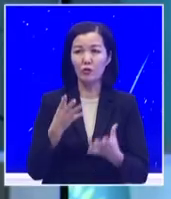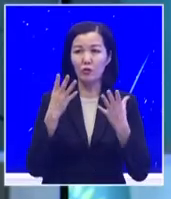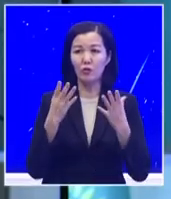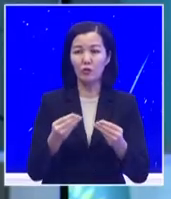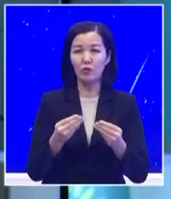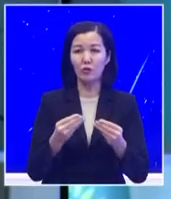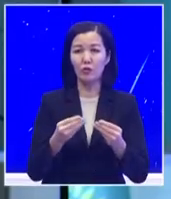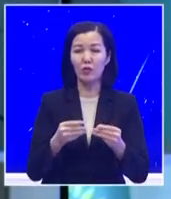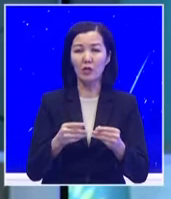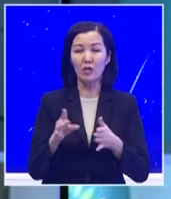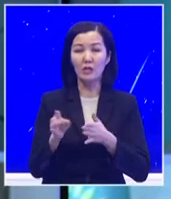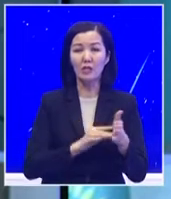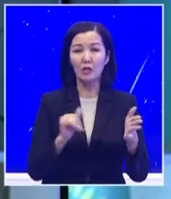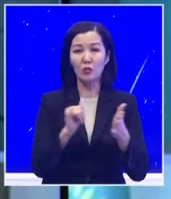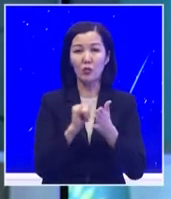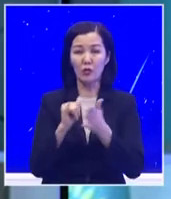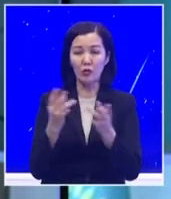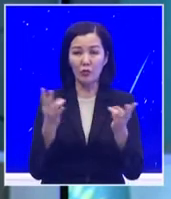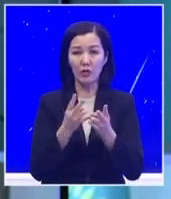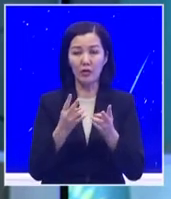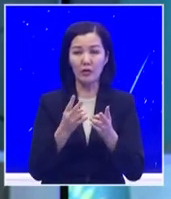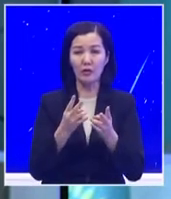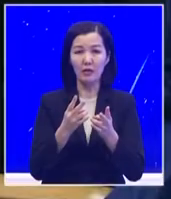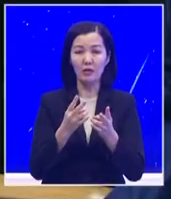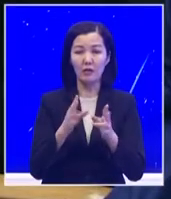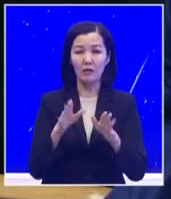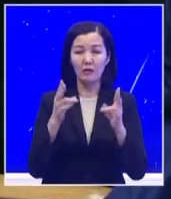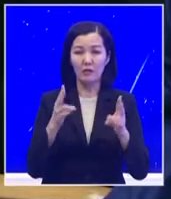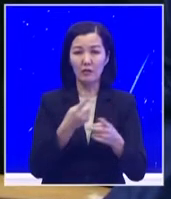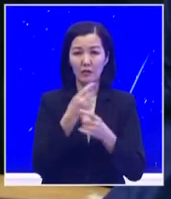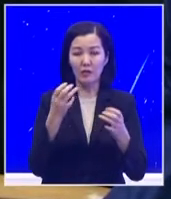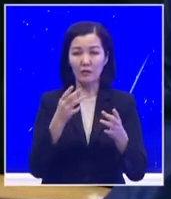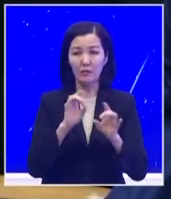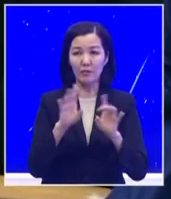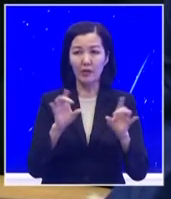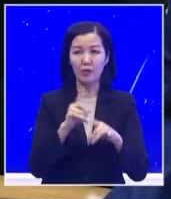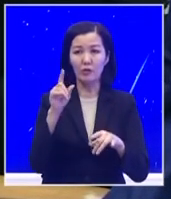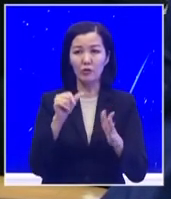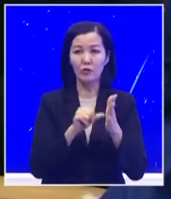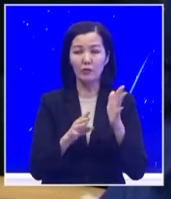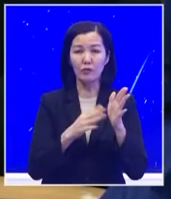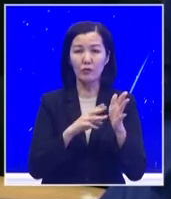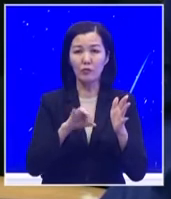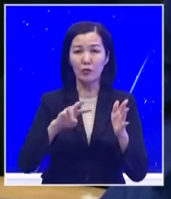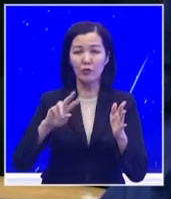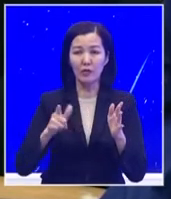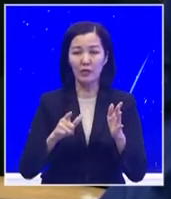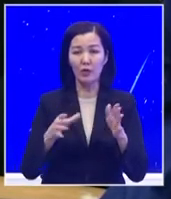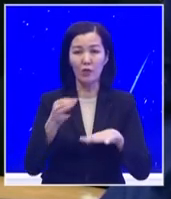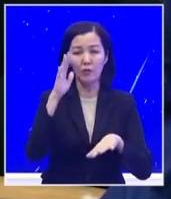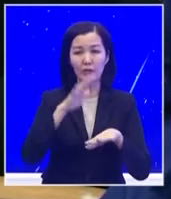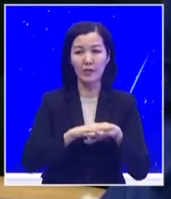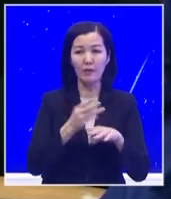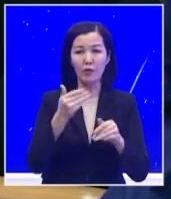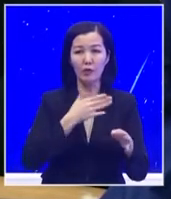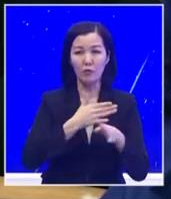сібердіз. Шүкінің үшінде маған чез доложится. 169 миллион тенге облыс әкім